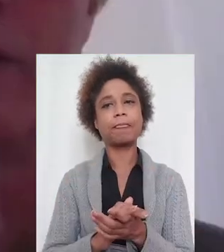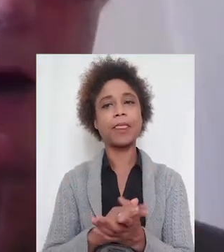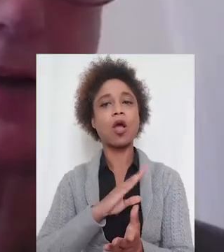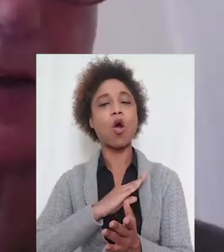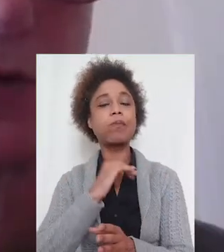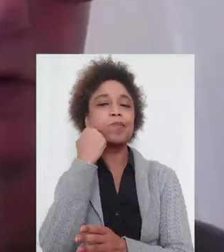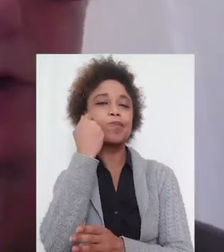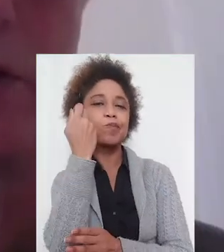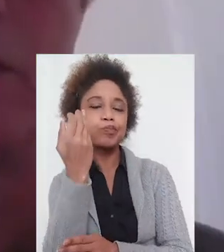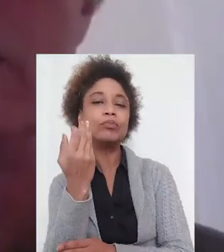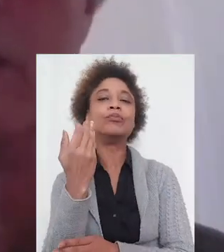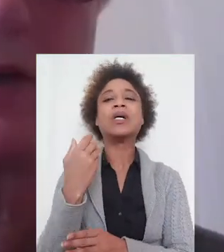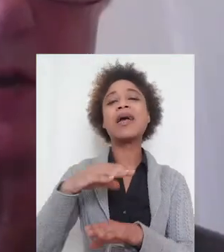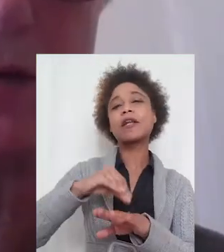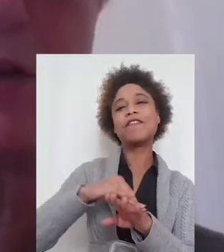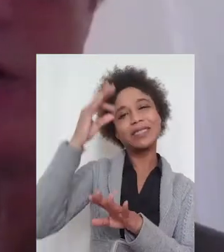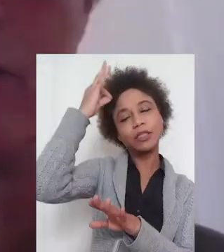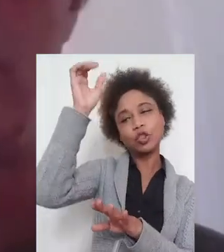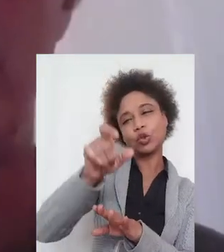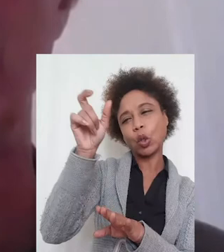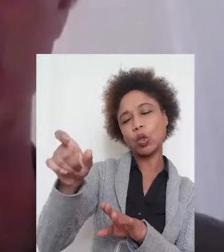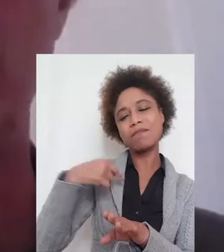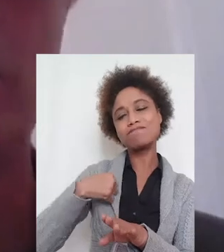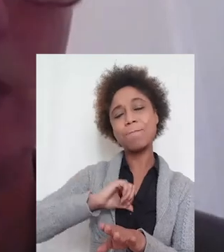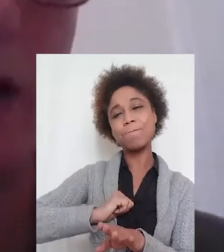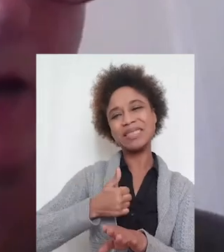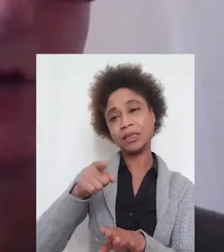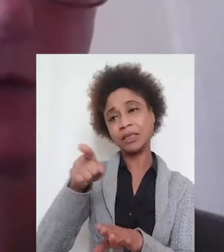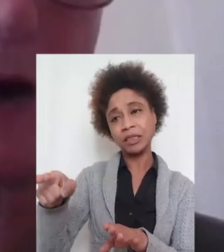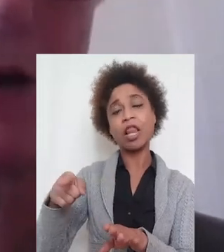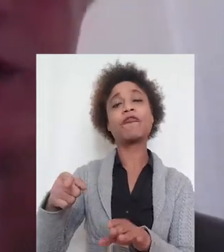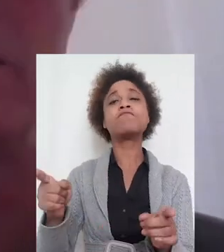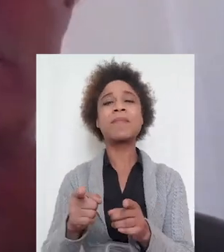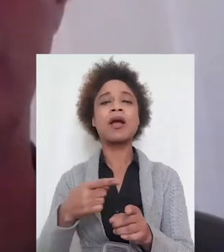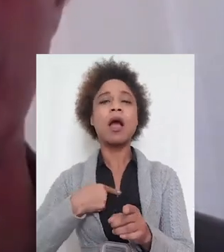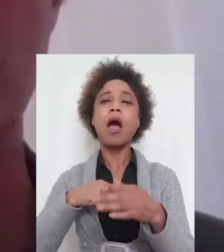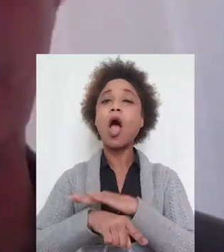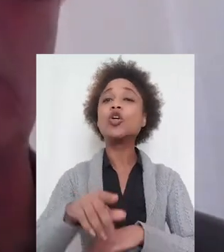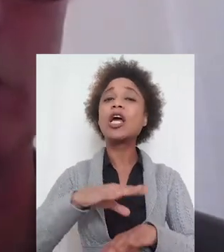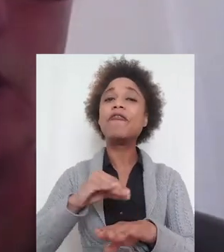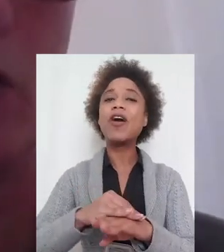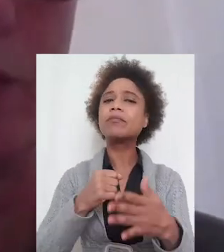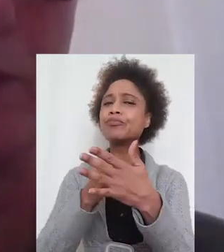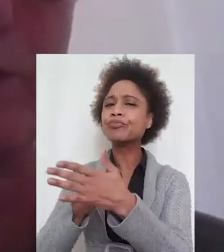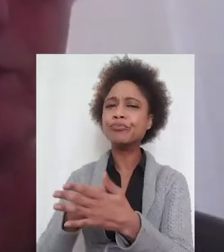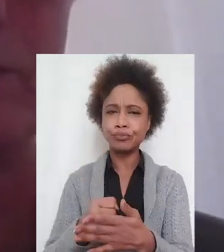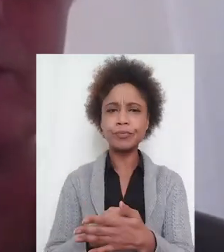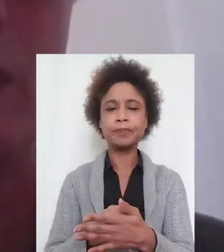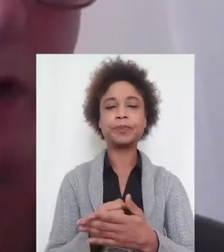aantal ervaringsdeskundigen, mensen die zelf een beperking hebben en uit ervaring weten waar ze tegenop